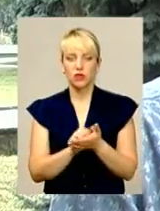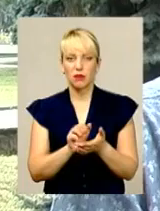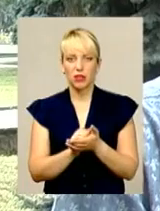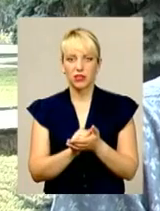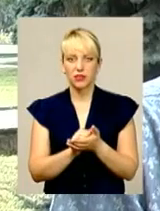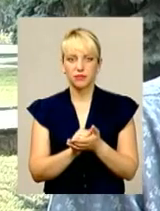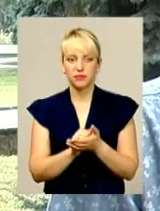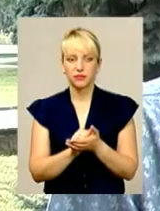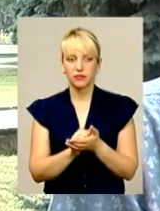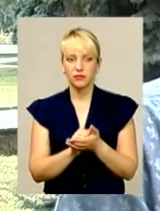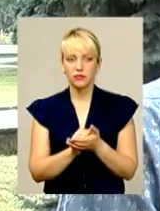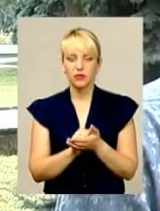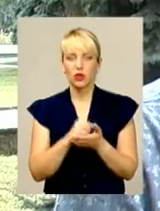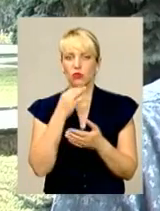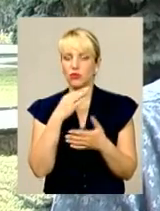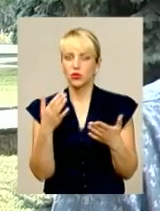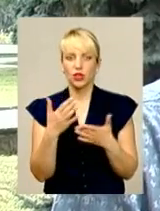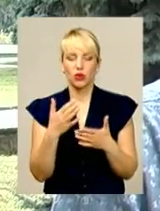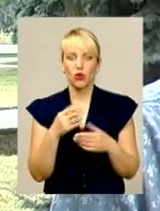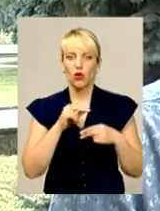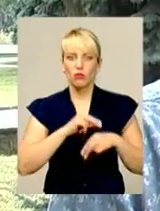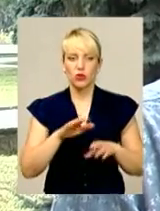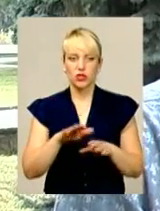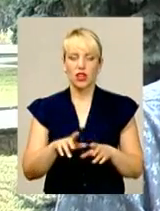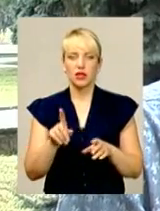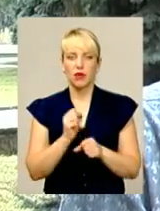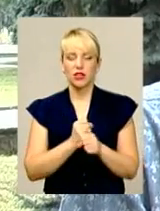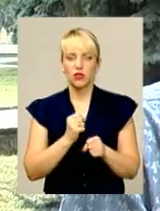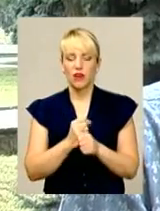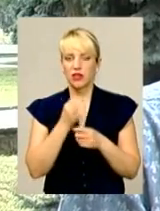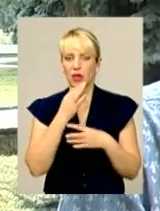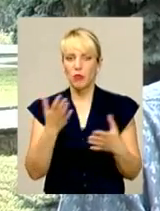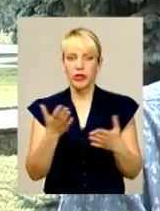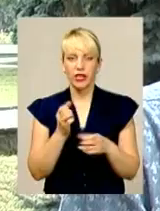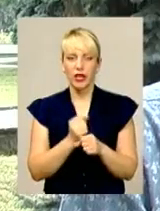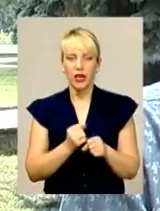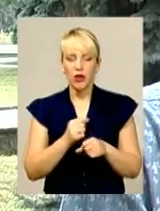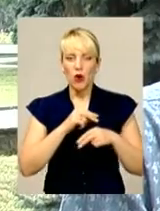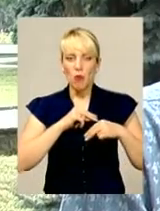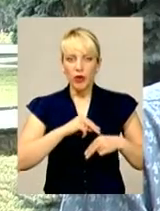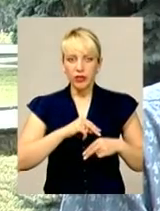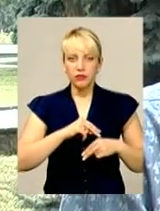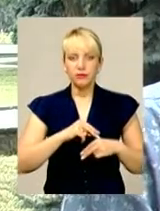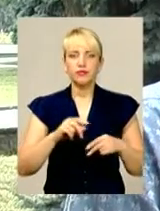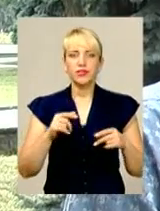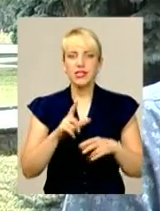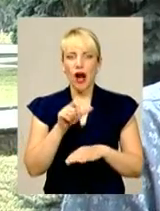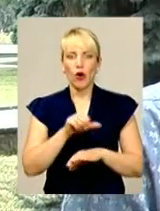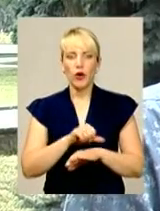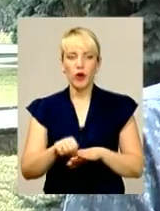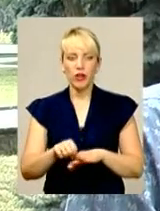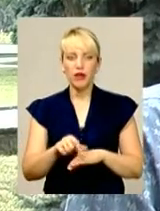будь-яку посаду чи працювати на будь-якій роботі за кордоном.